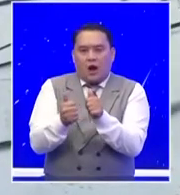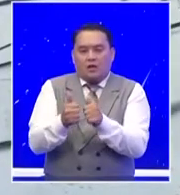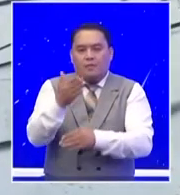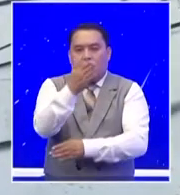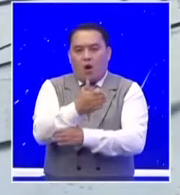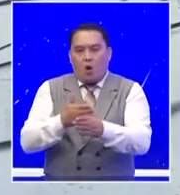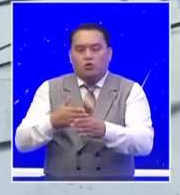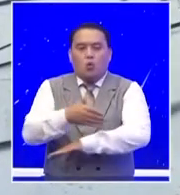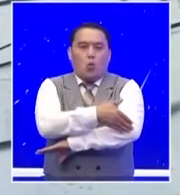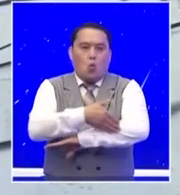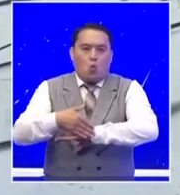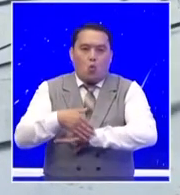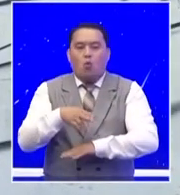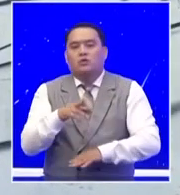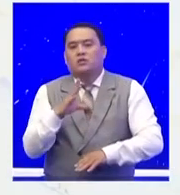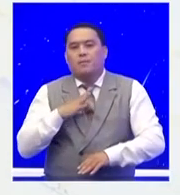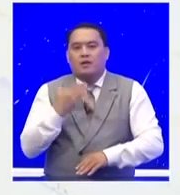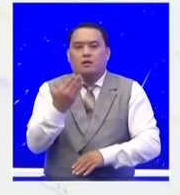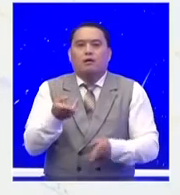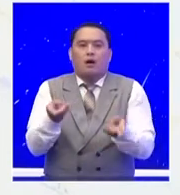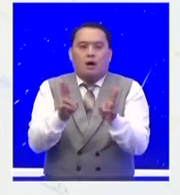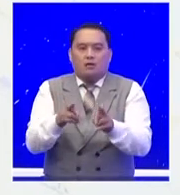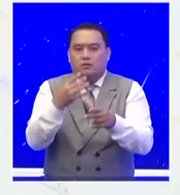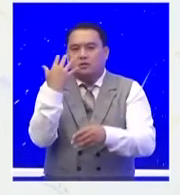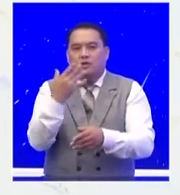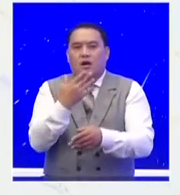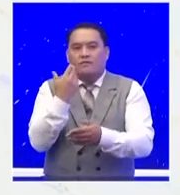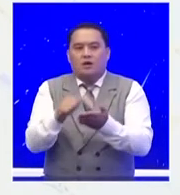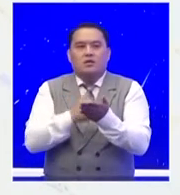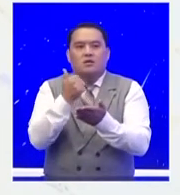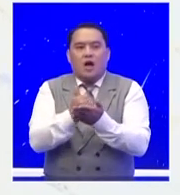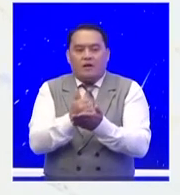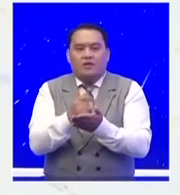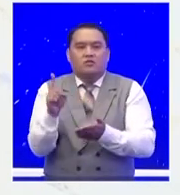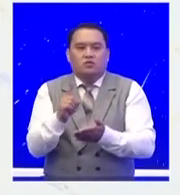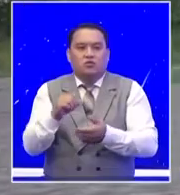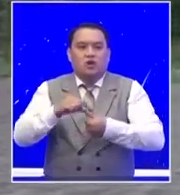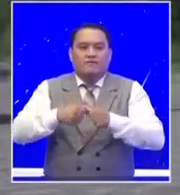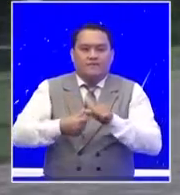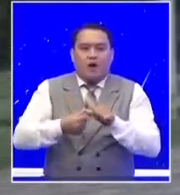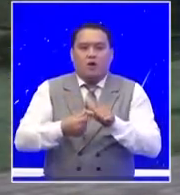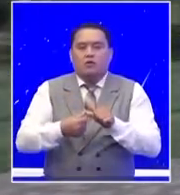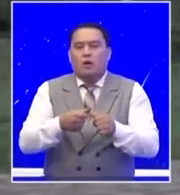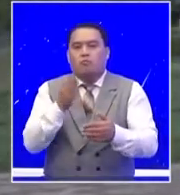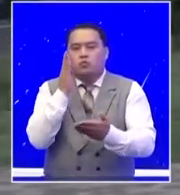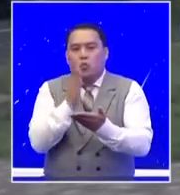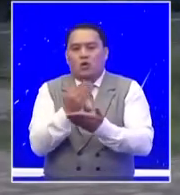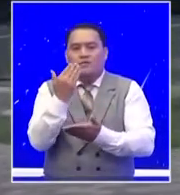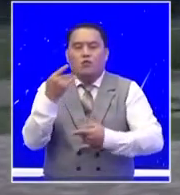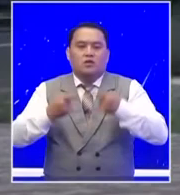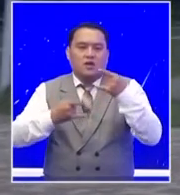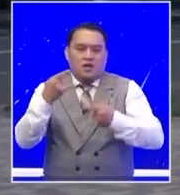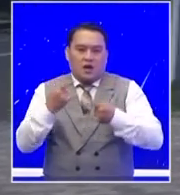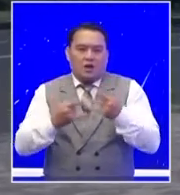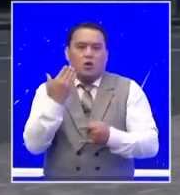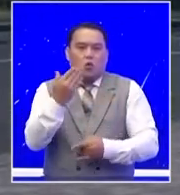пересечении оживленных улиц Конаева и Балапанова, не останется незамеченным. Но главная суть в символизме. Прямо напротив – здание телеканала